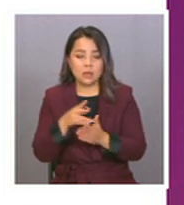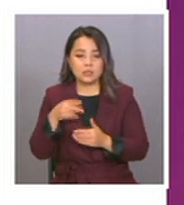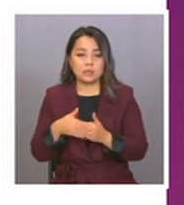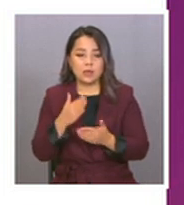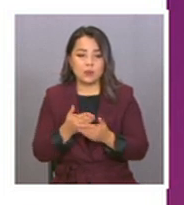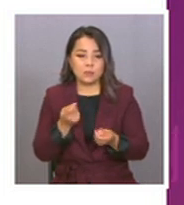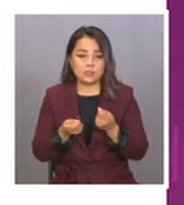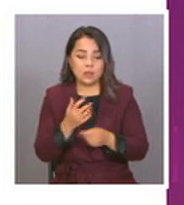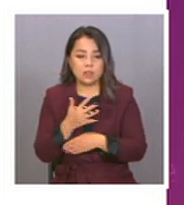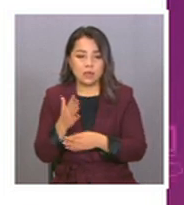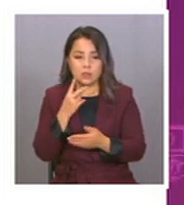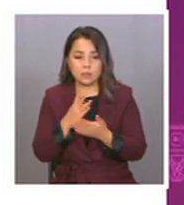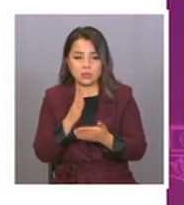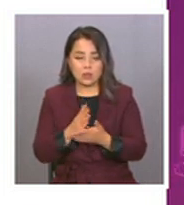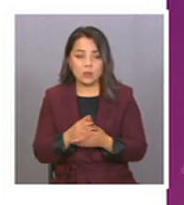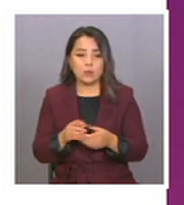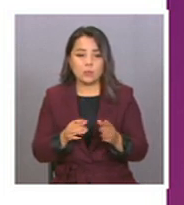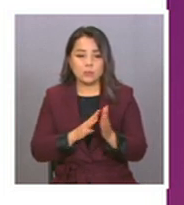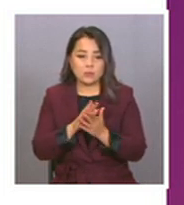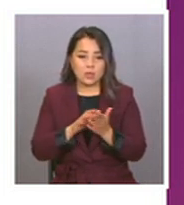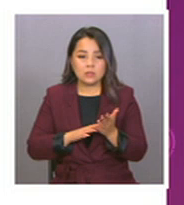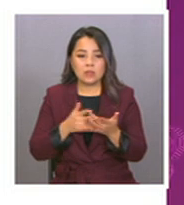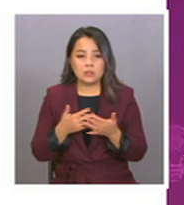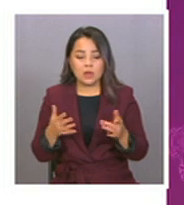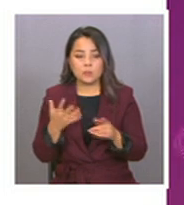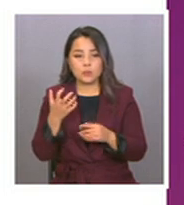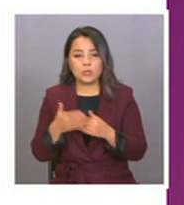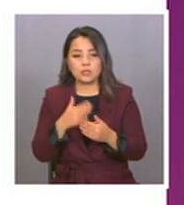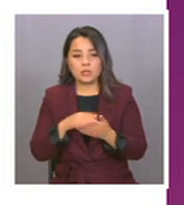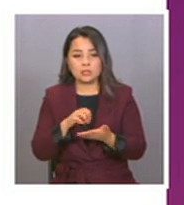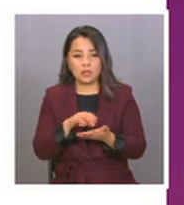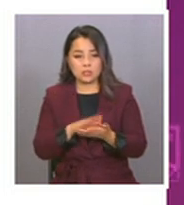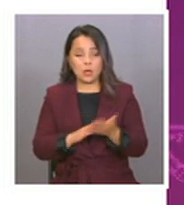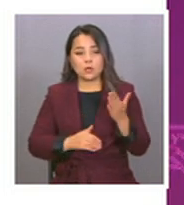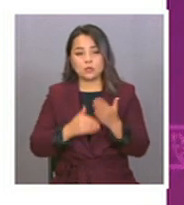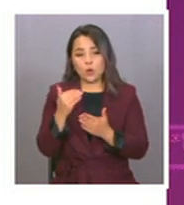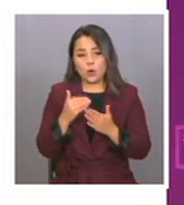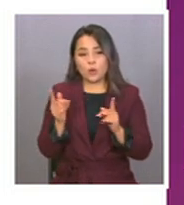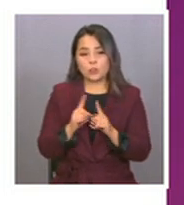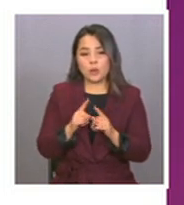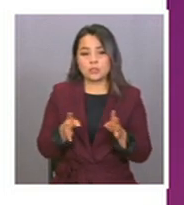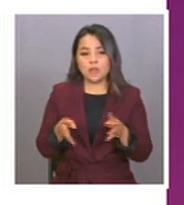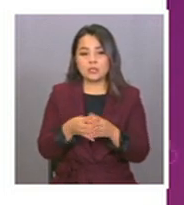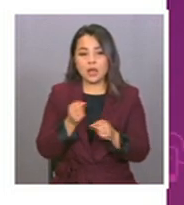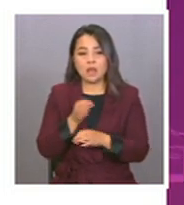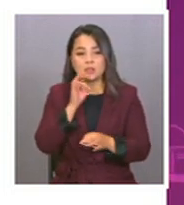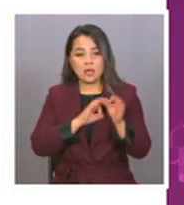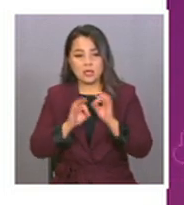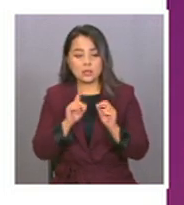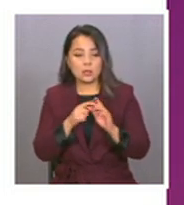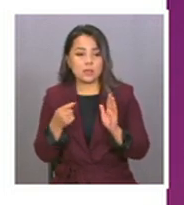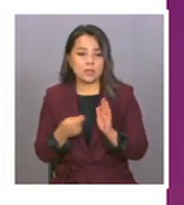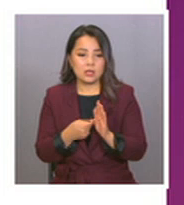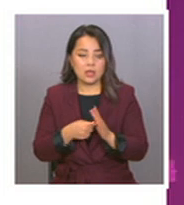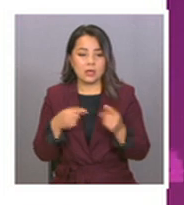шамамен 500-ей мүк тәрізділер тіркелген. Жоғары саттағы өсімдіктер флорасының құрамында дәрілік, малазықтық,